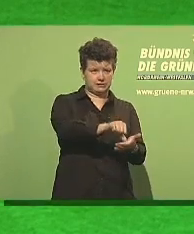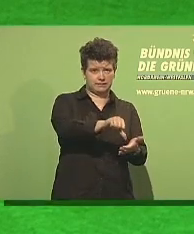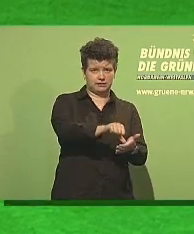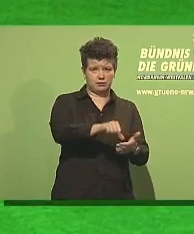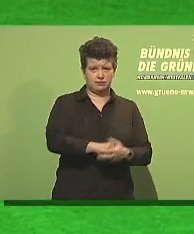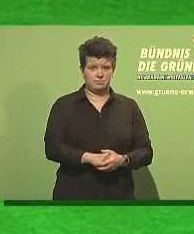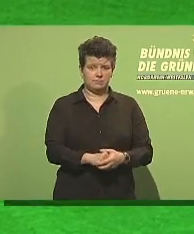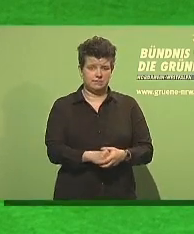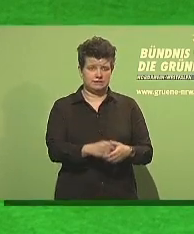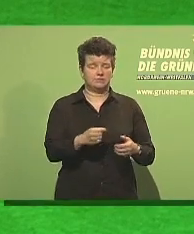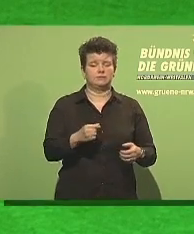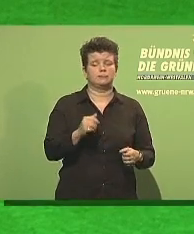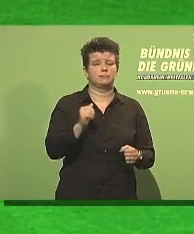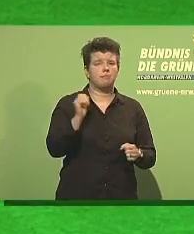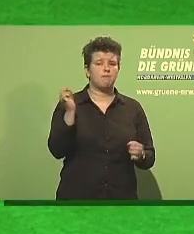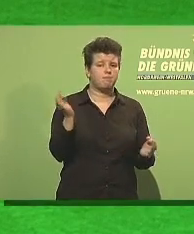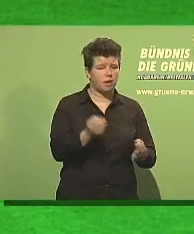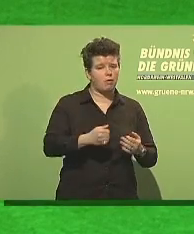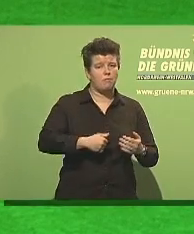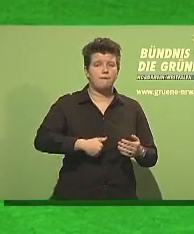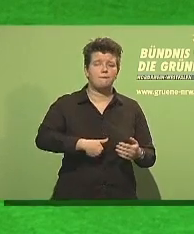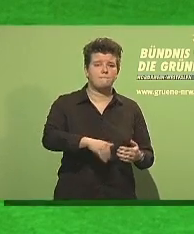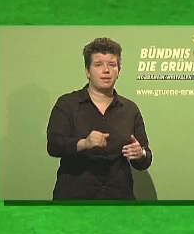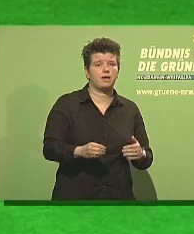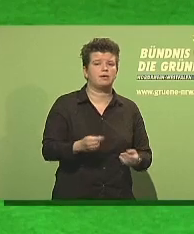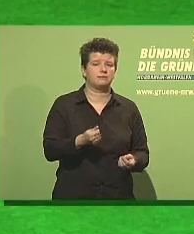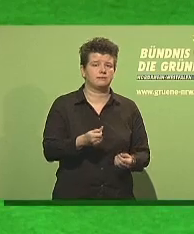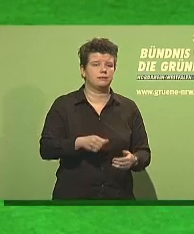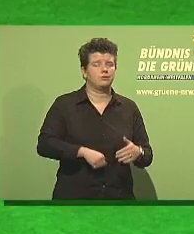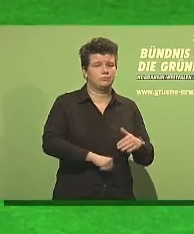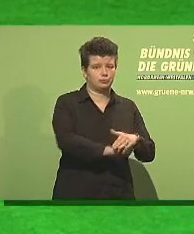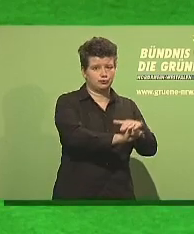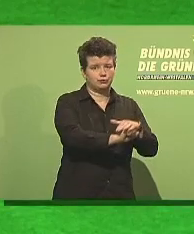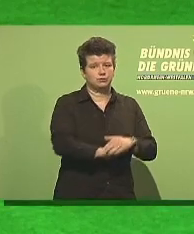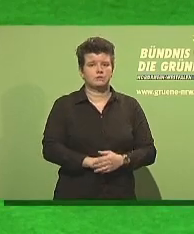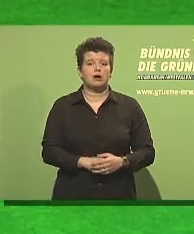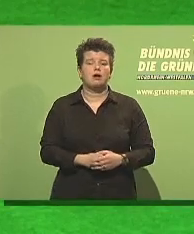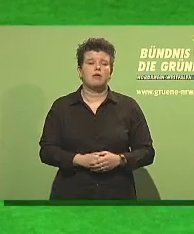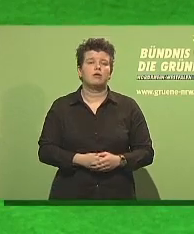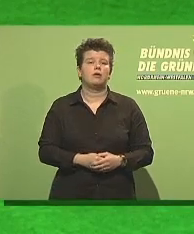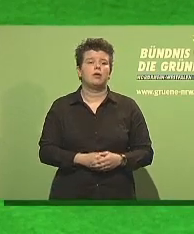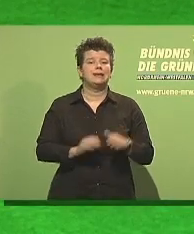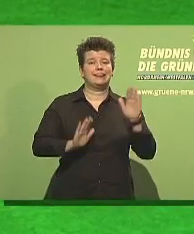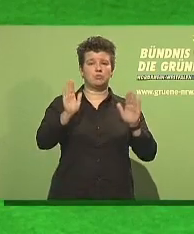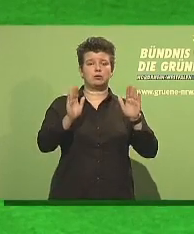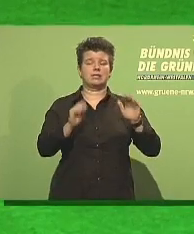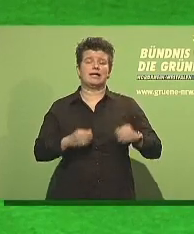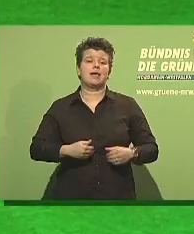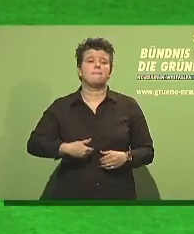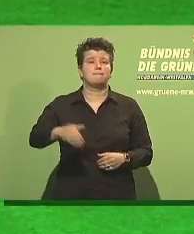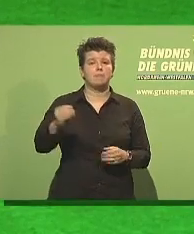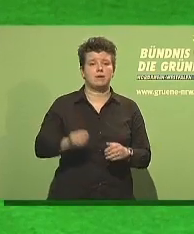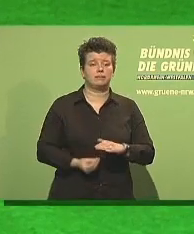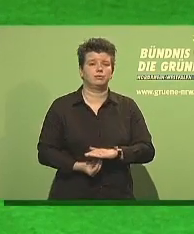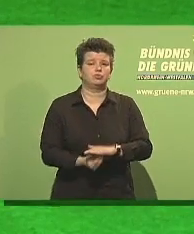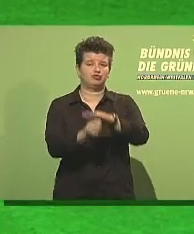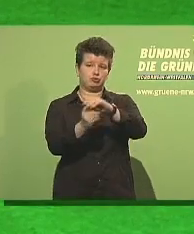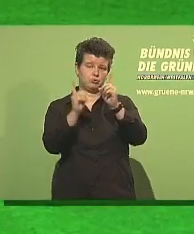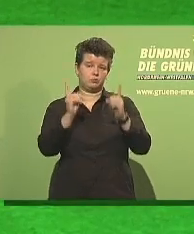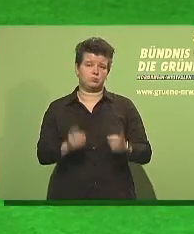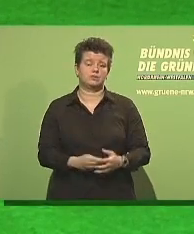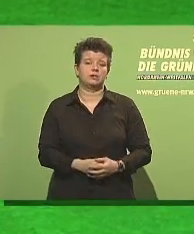von Demokratie und Rechtsstaatlichkeit brauchen, das ist doch die Stärkung von Demokratie und Rechtsstaatlichkeit. Und das bedeutet, Polizei